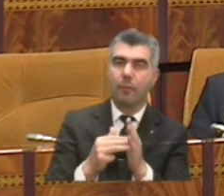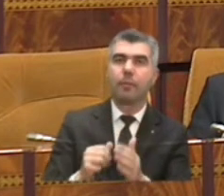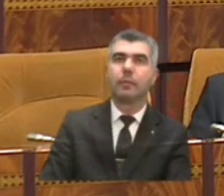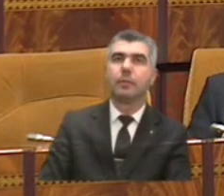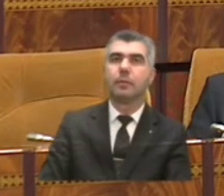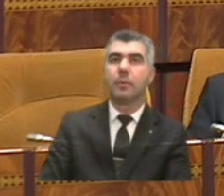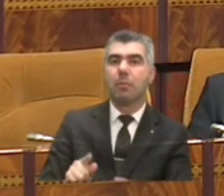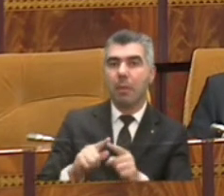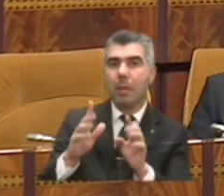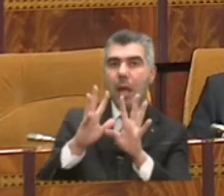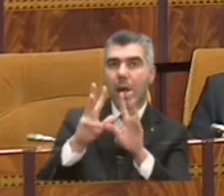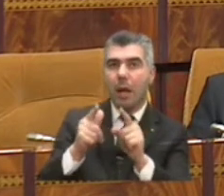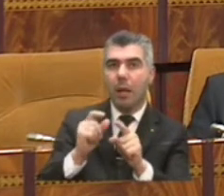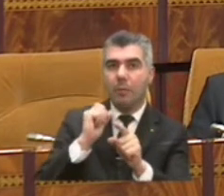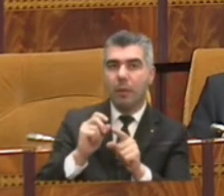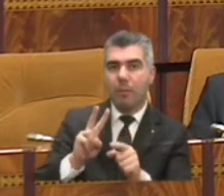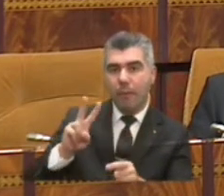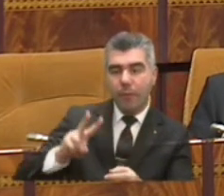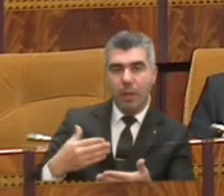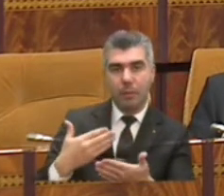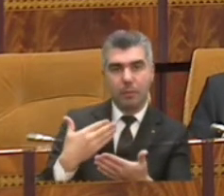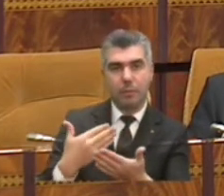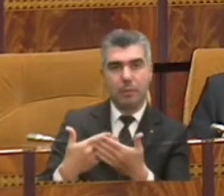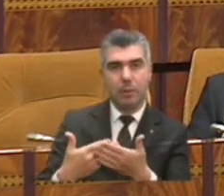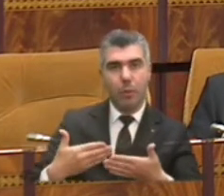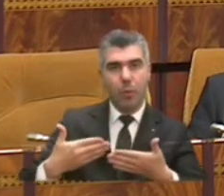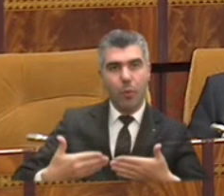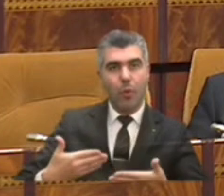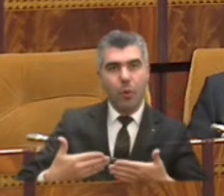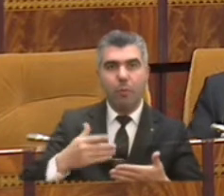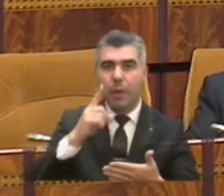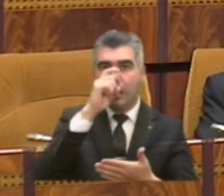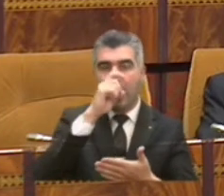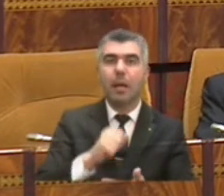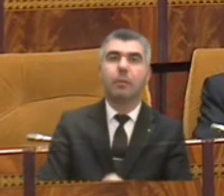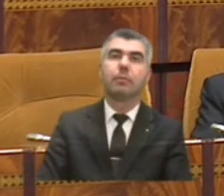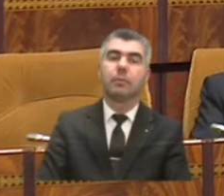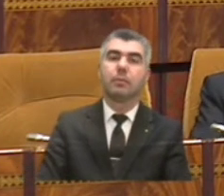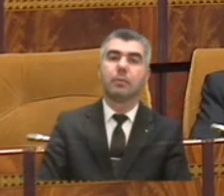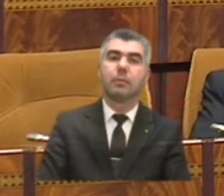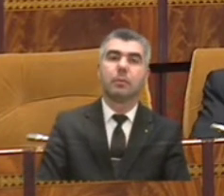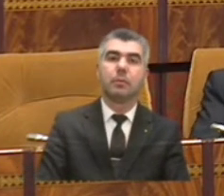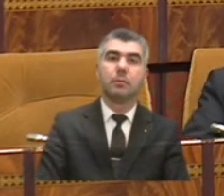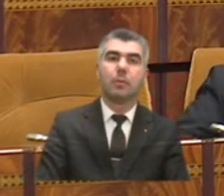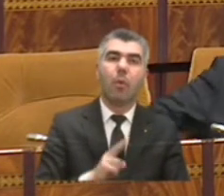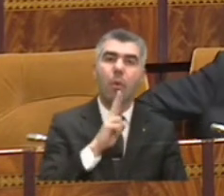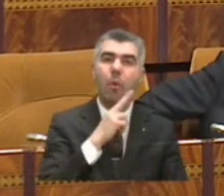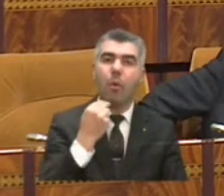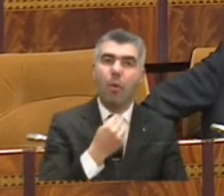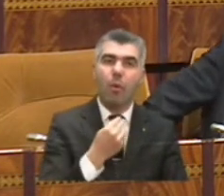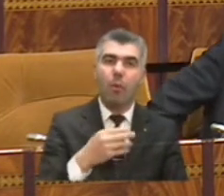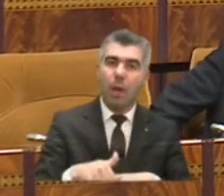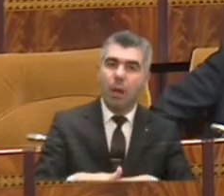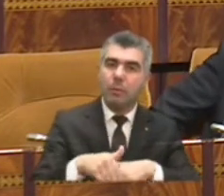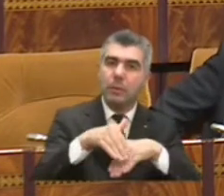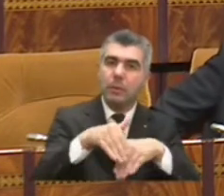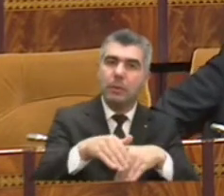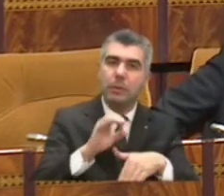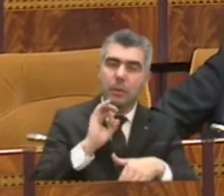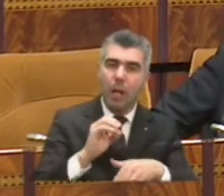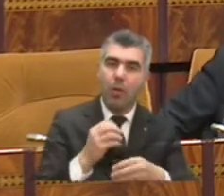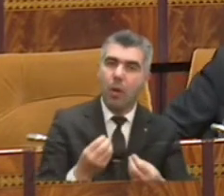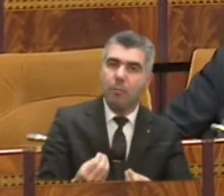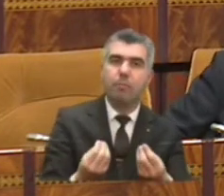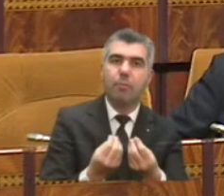هذا رقم في واحد الظرفيه كما قلنا هي اللي هي صعبه. الحكومه غدا على طريق السديد، ونحن معكم